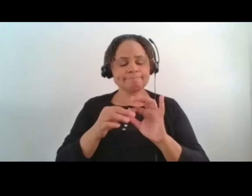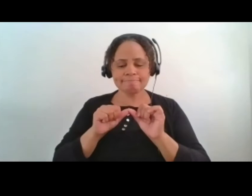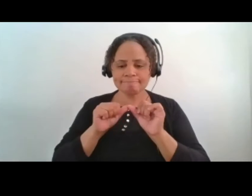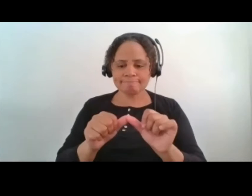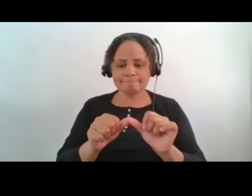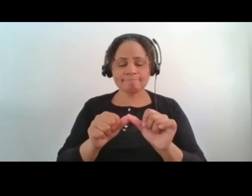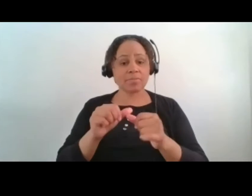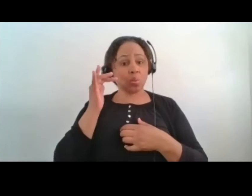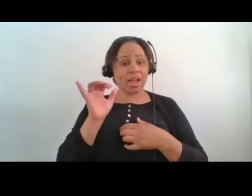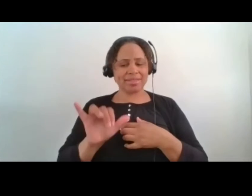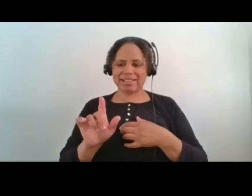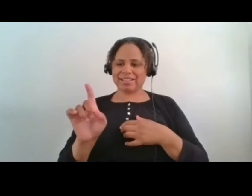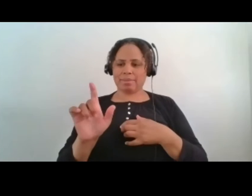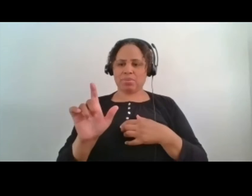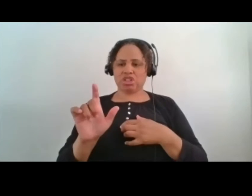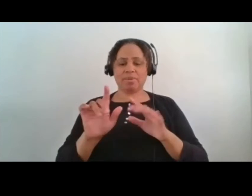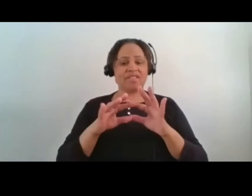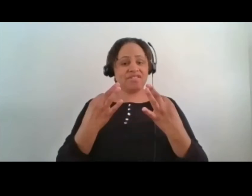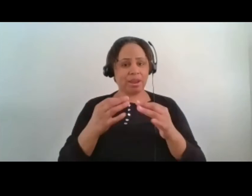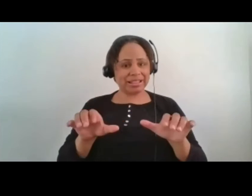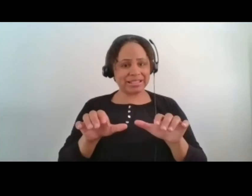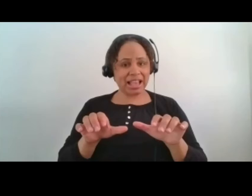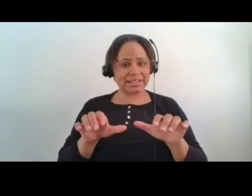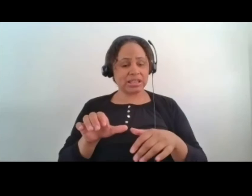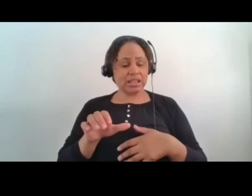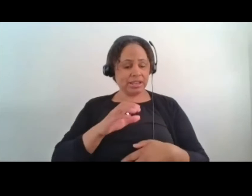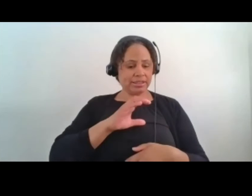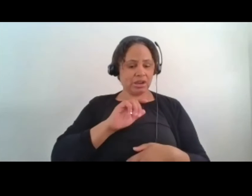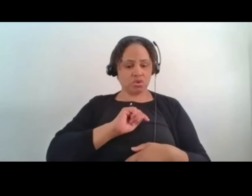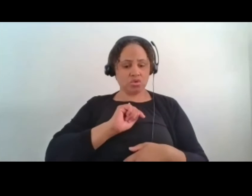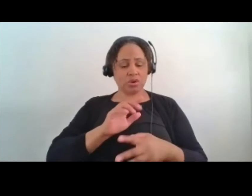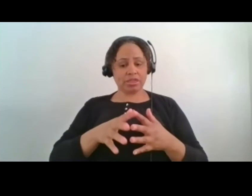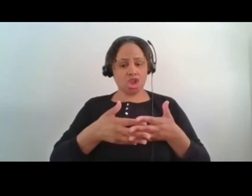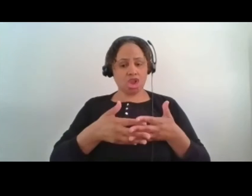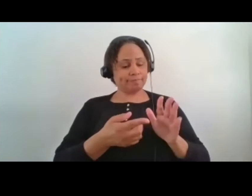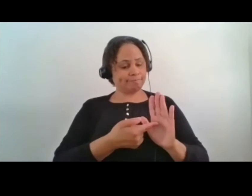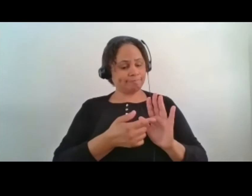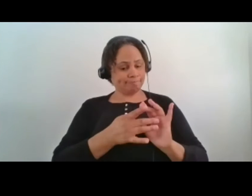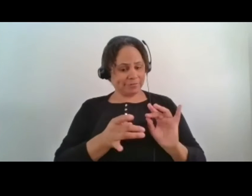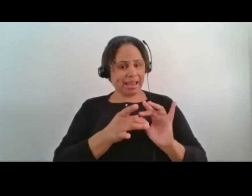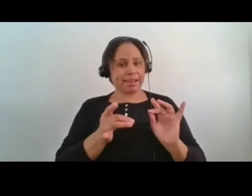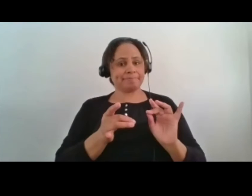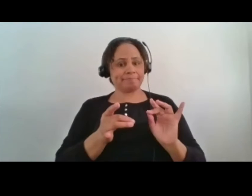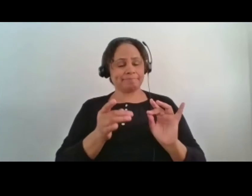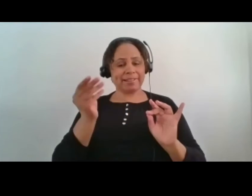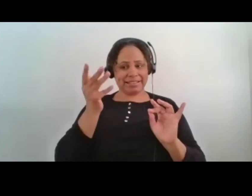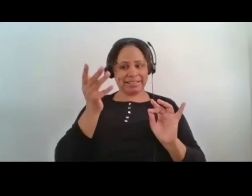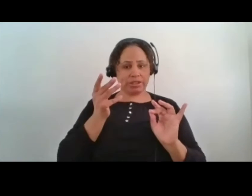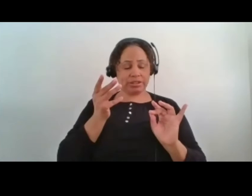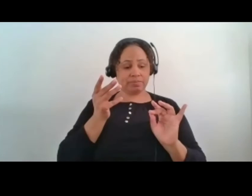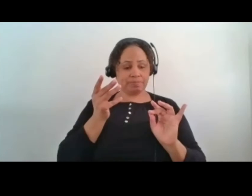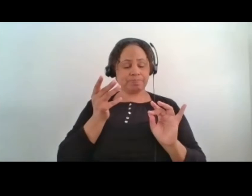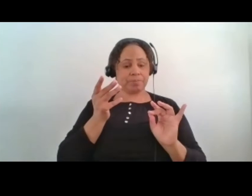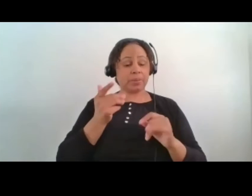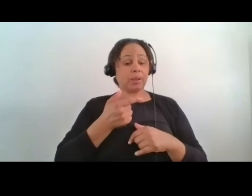the characteristics and traits that the Quran tells us. وَالَّذِينَ يَصِلُونَ مَا أَمَرَ اللَّهُ بِهِ أَن يُوصَلَ. Those who